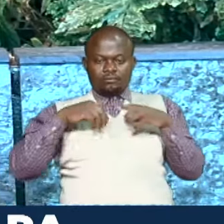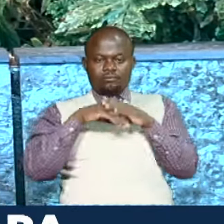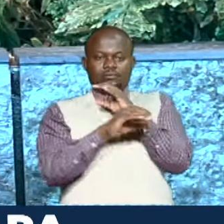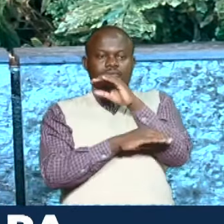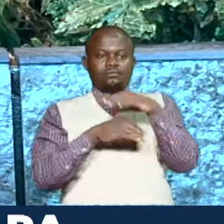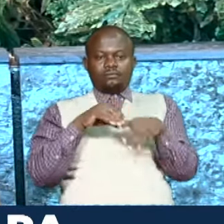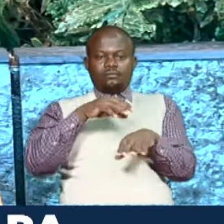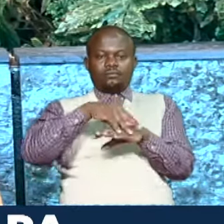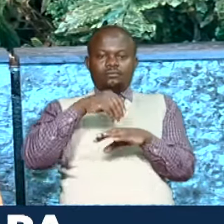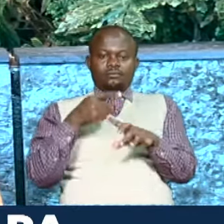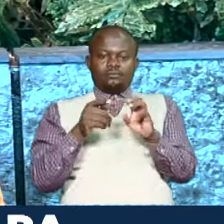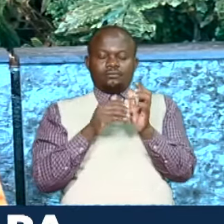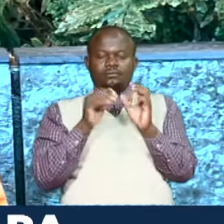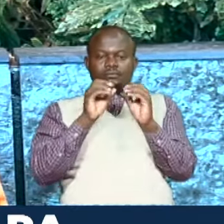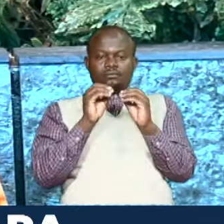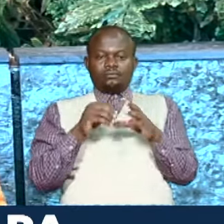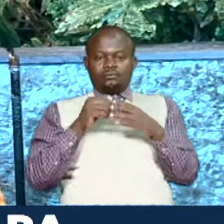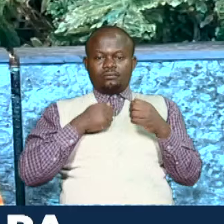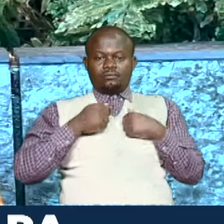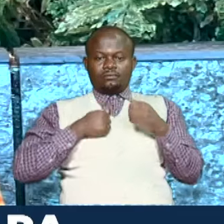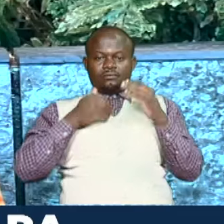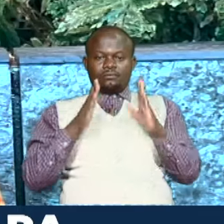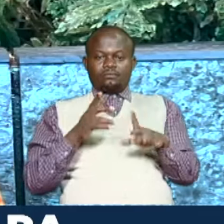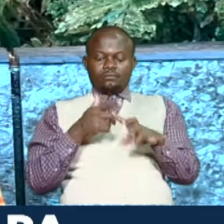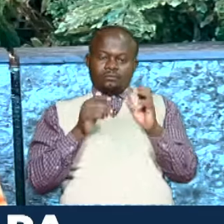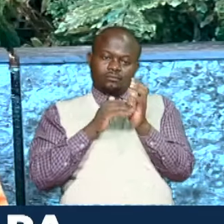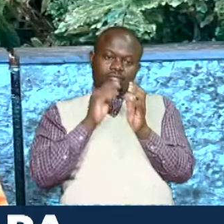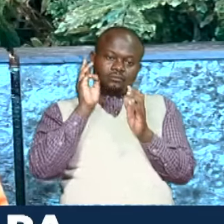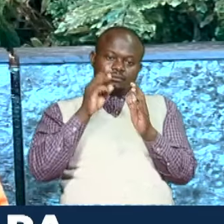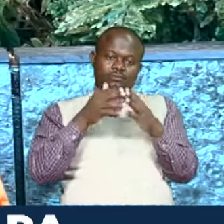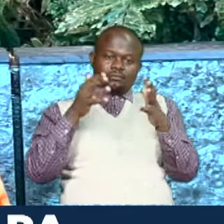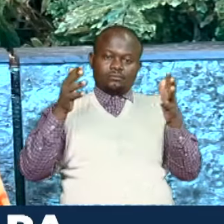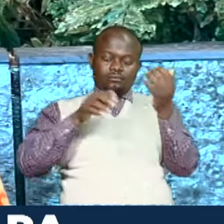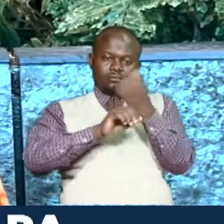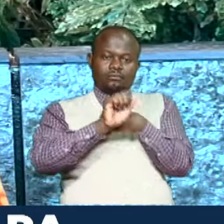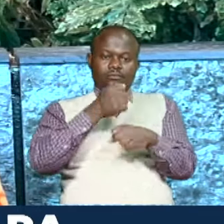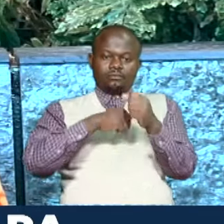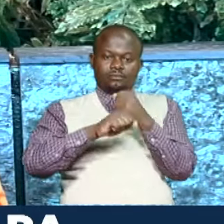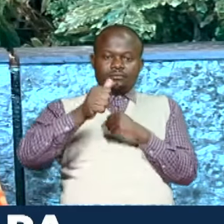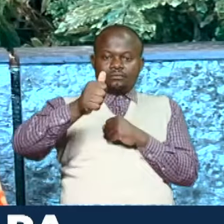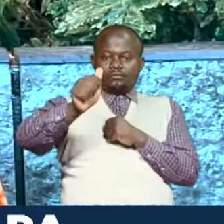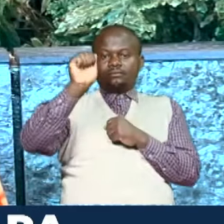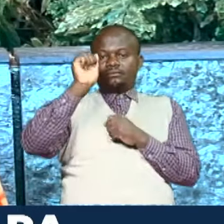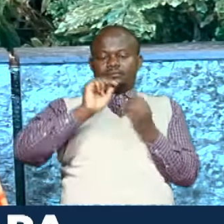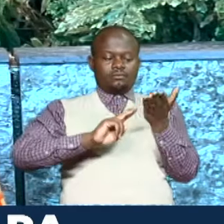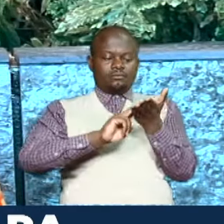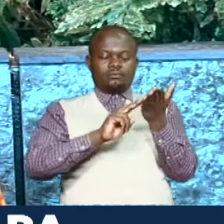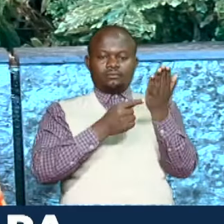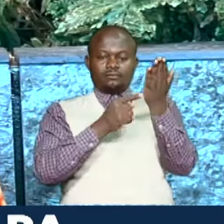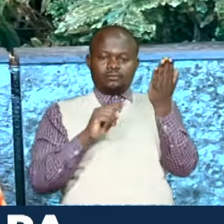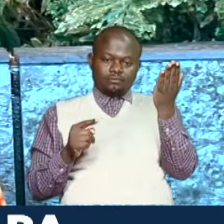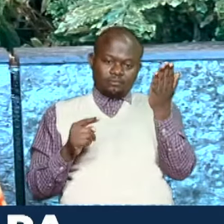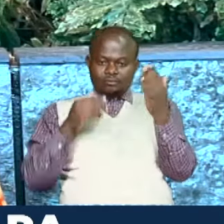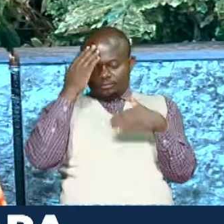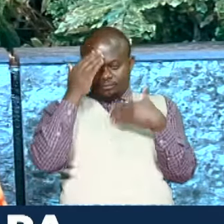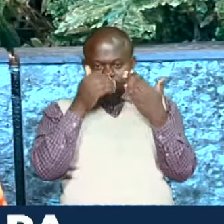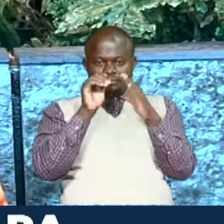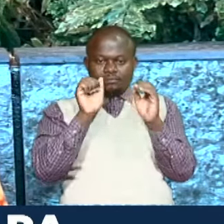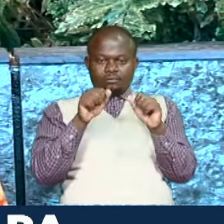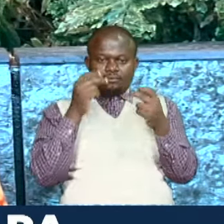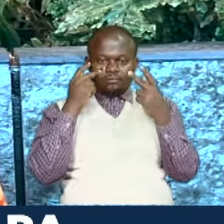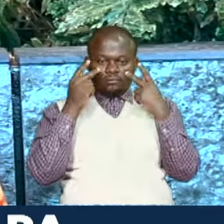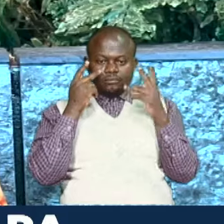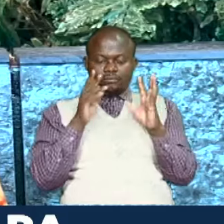ifite n'ibiro mu Rwanda, kandi ikaba igiye kwagura ibikorwa ikora bakoresheje ikoranabuhanga kugira ngo barebe